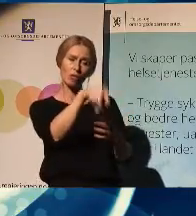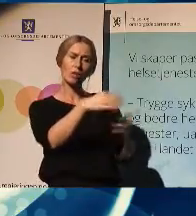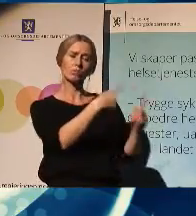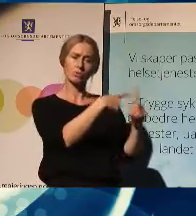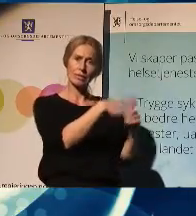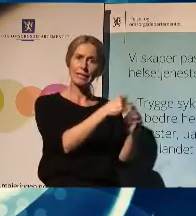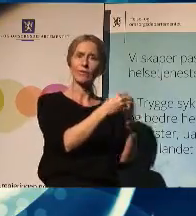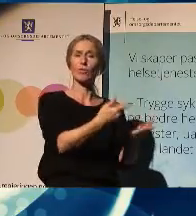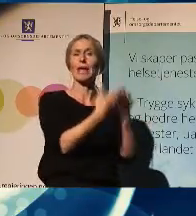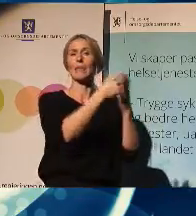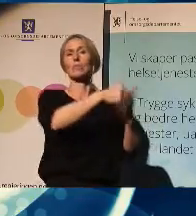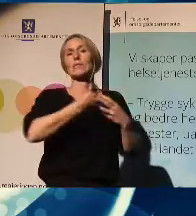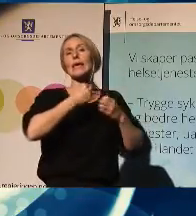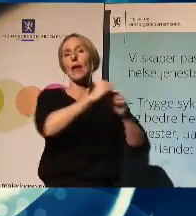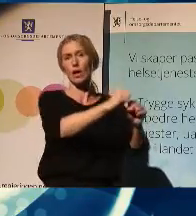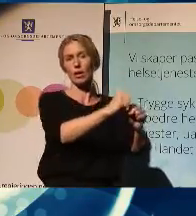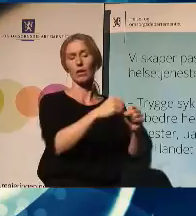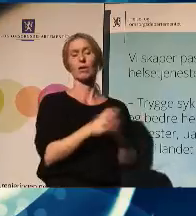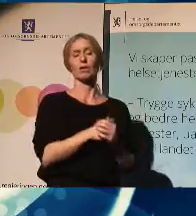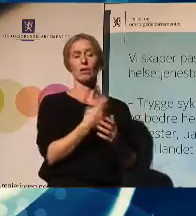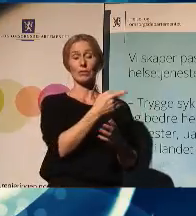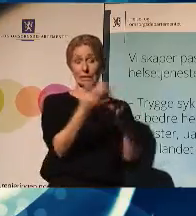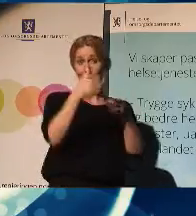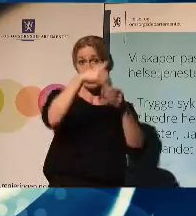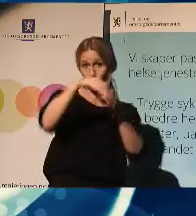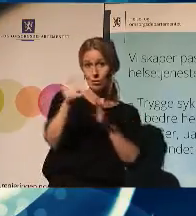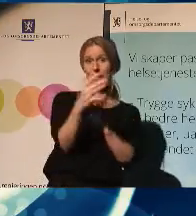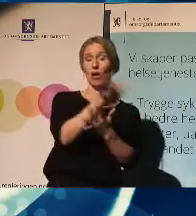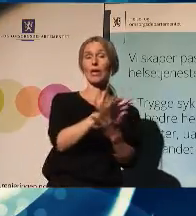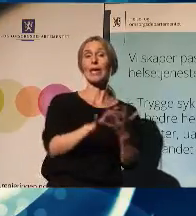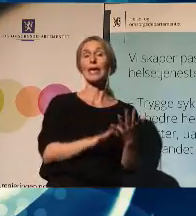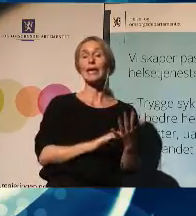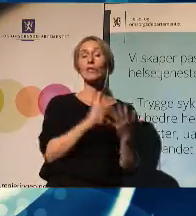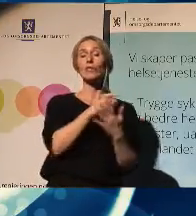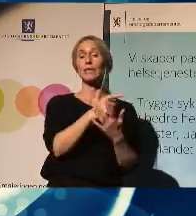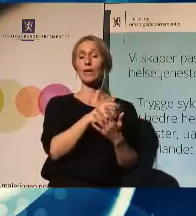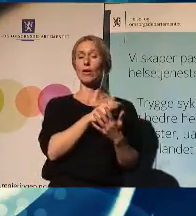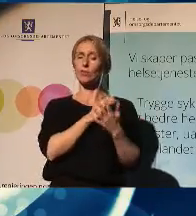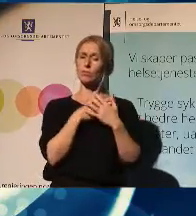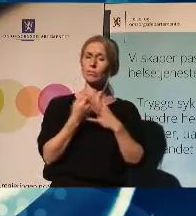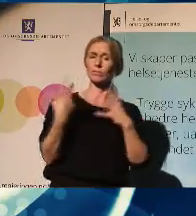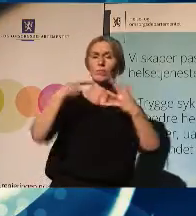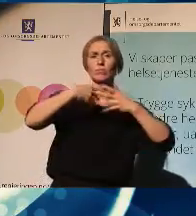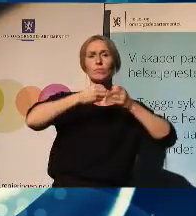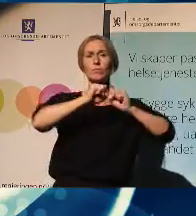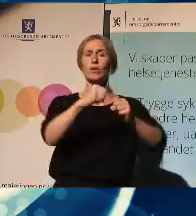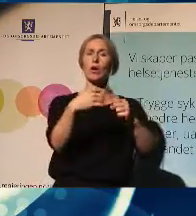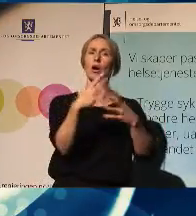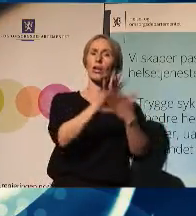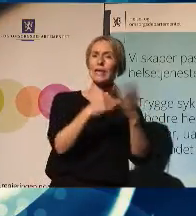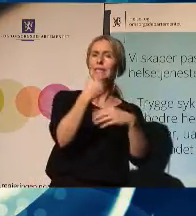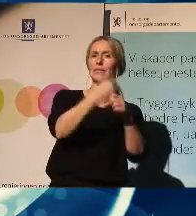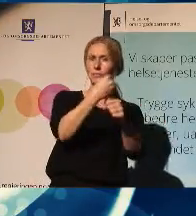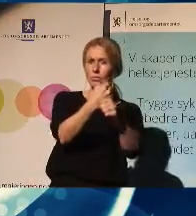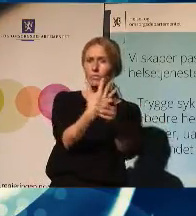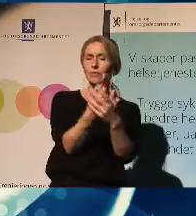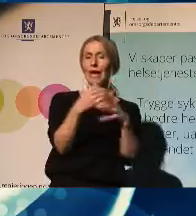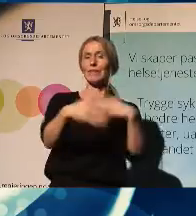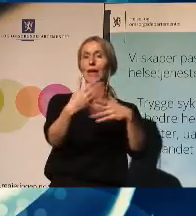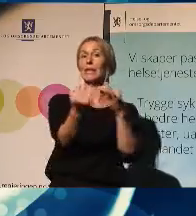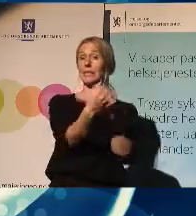positivt til å hjelpe oss i gang. De deltok i kartleggingen, og de ville implementere kartleggingsverktøy i driften etter hvert.